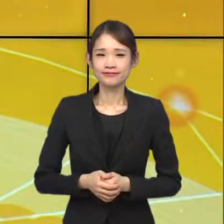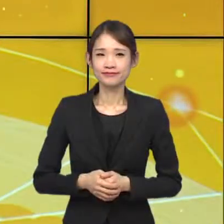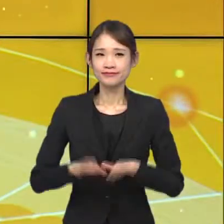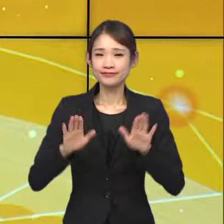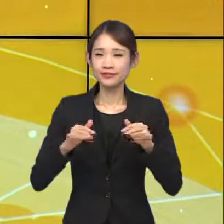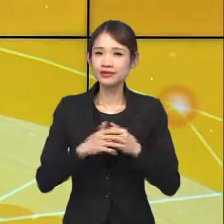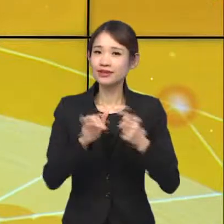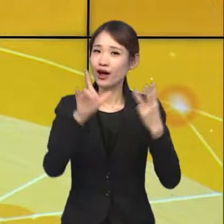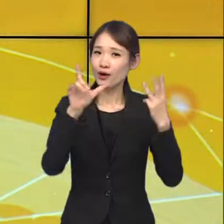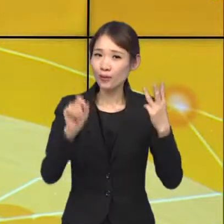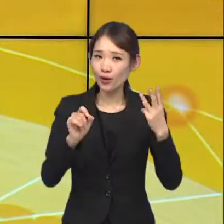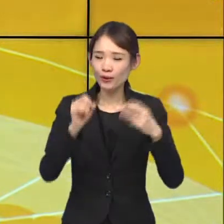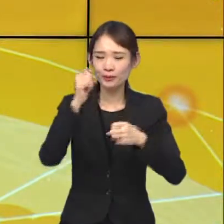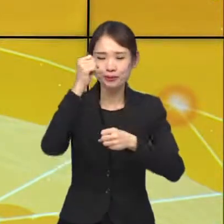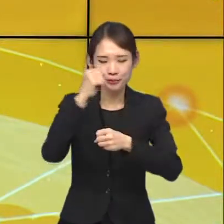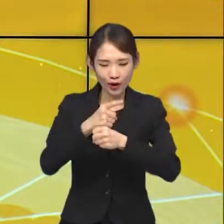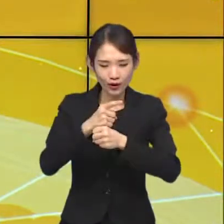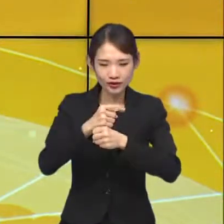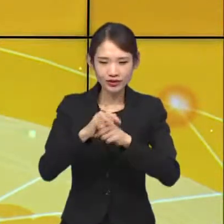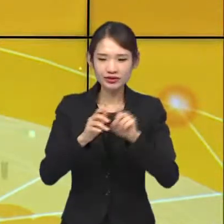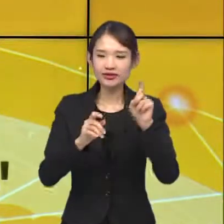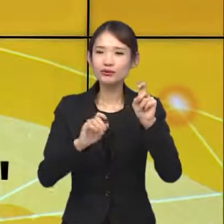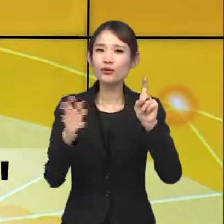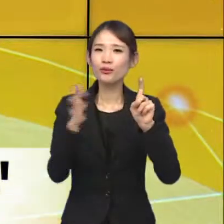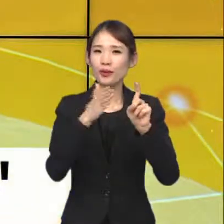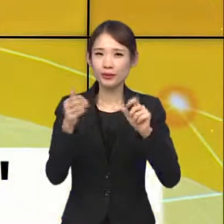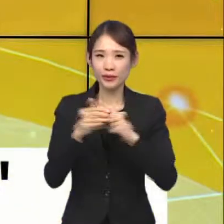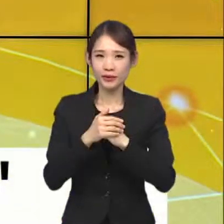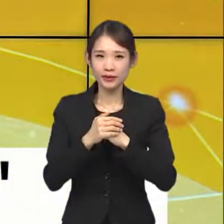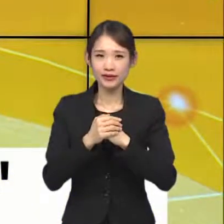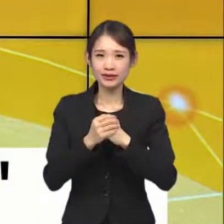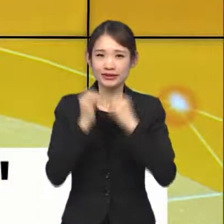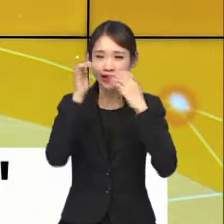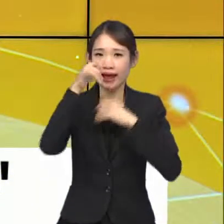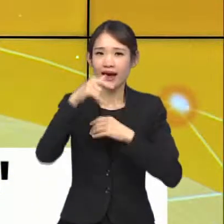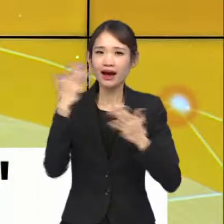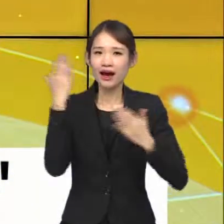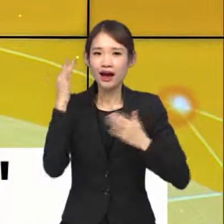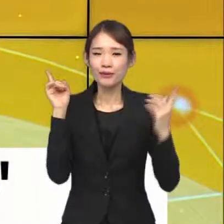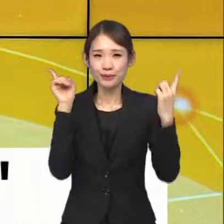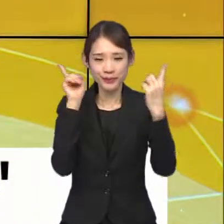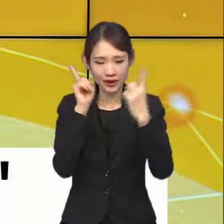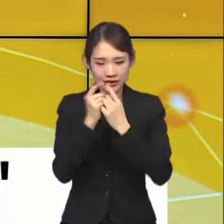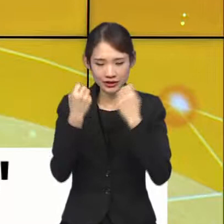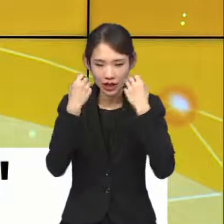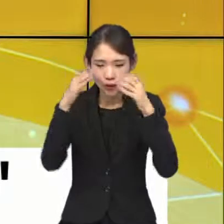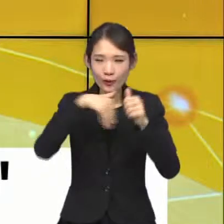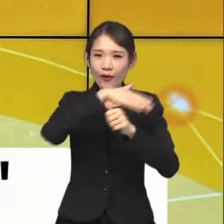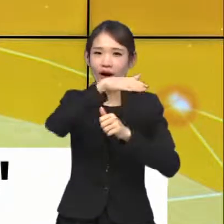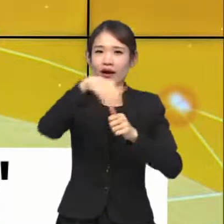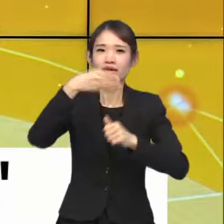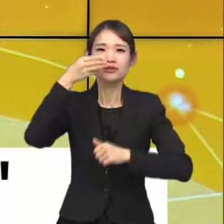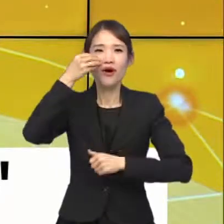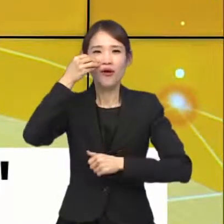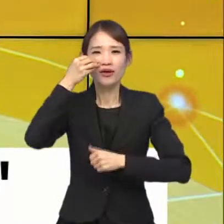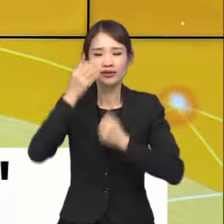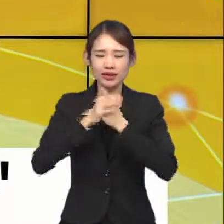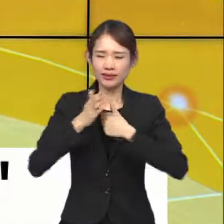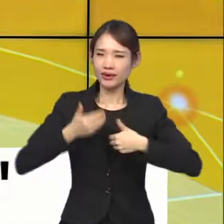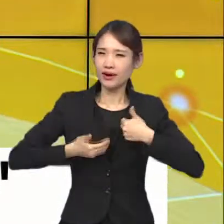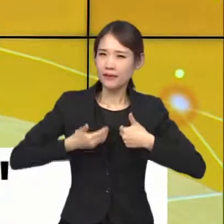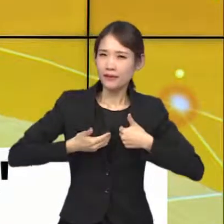4 3월도 벌써 절반이 훌쩍 지났습니다 새학기를 맞이한 학생들은 새로운 환경에 적응하느라 분주할 텐데요